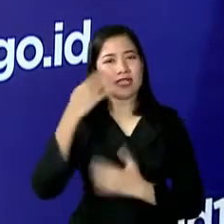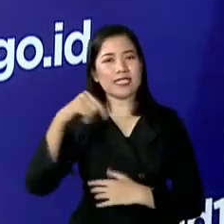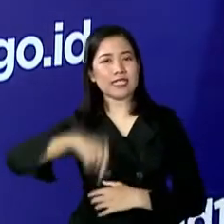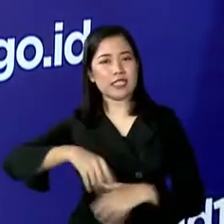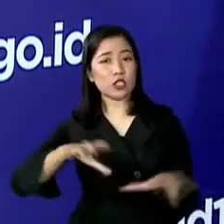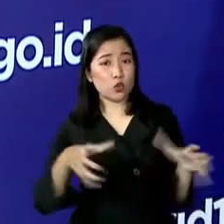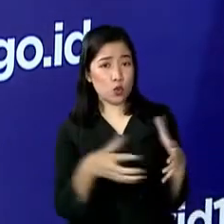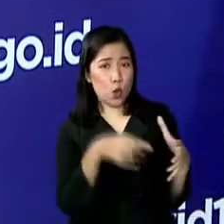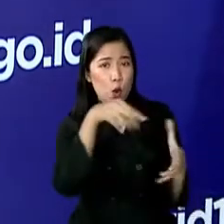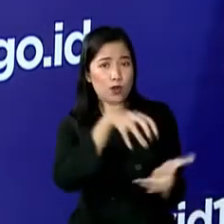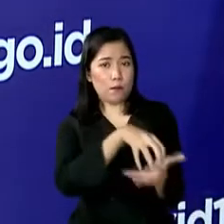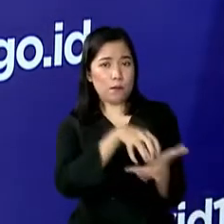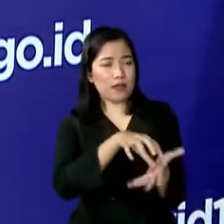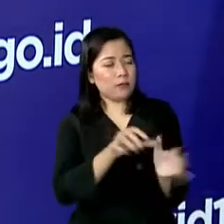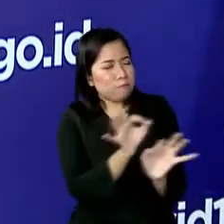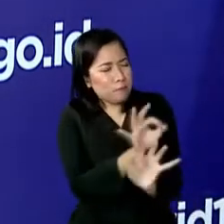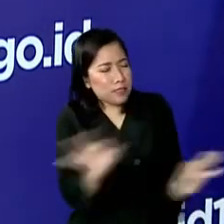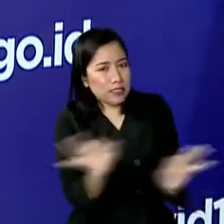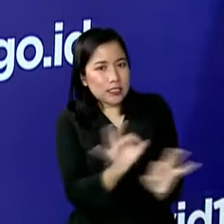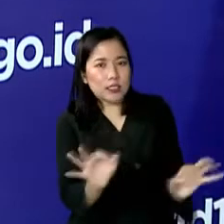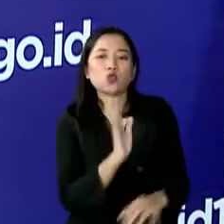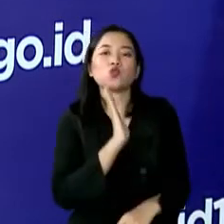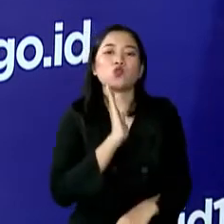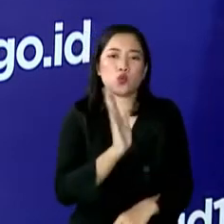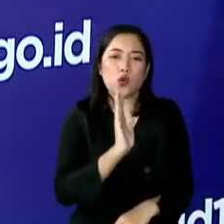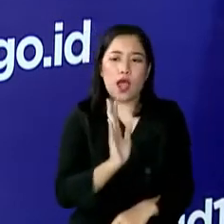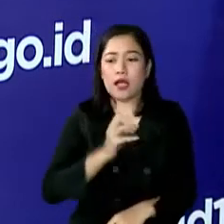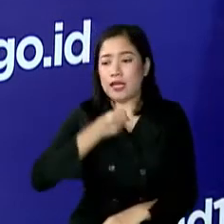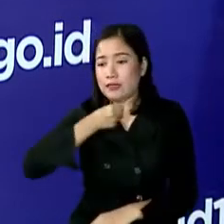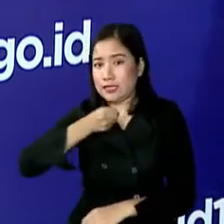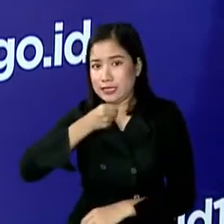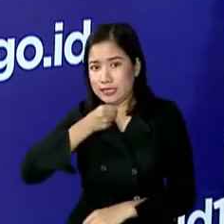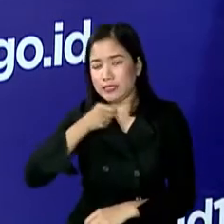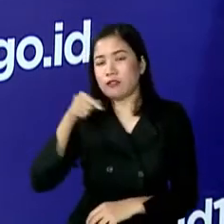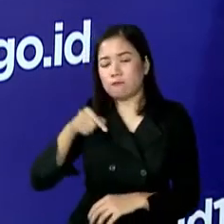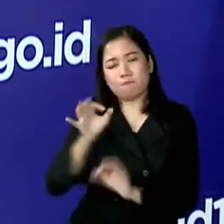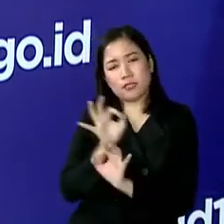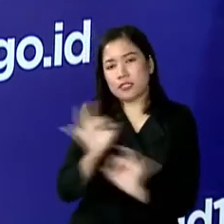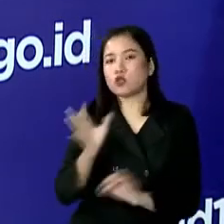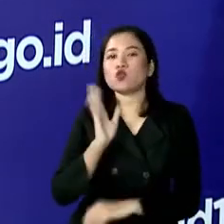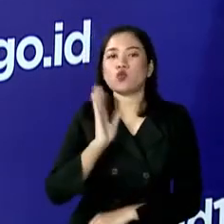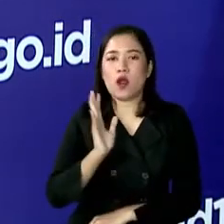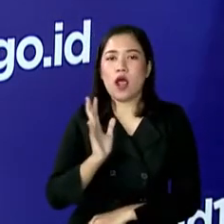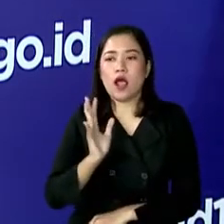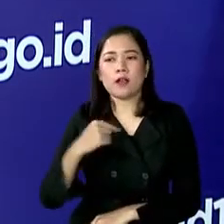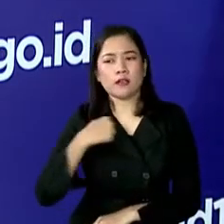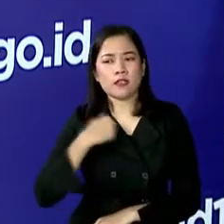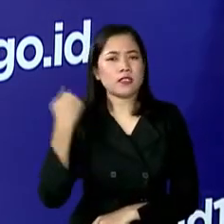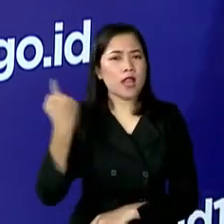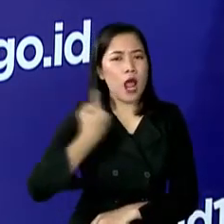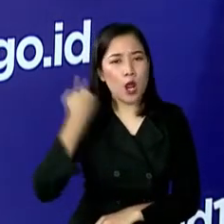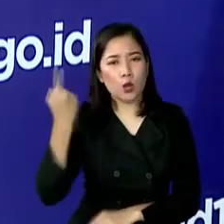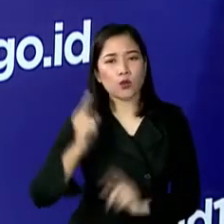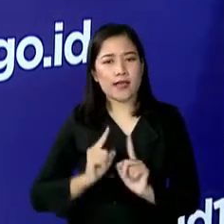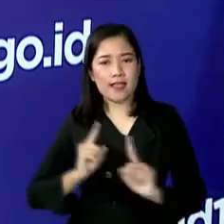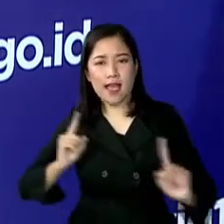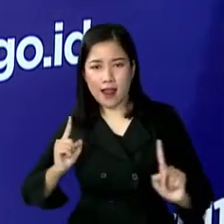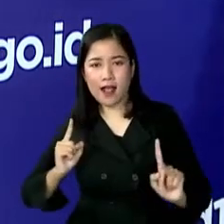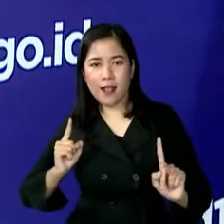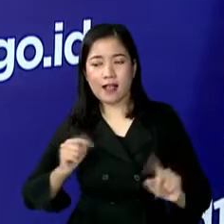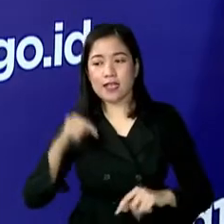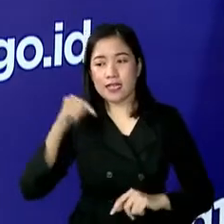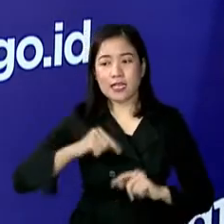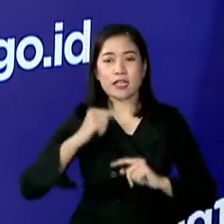studio telah disanitasi microphone yang kami gunakan juga sudah di disinfeksi dan kami juga senantiasa menjaga jarak